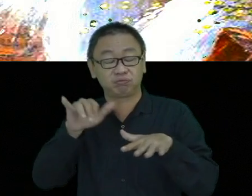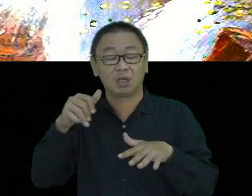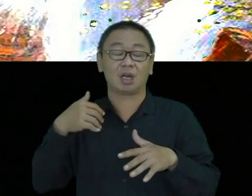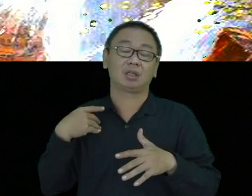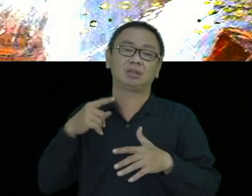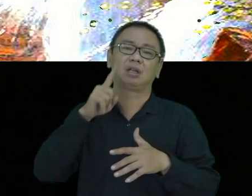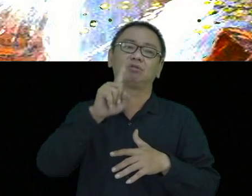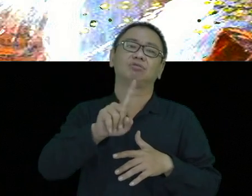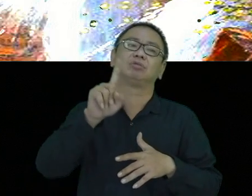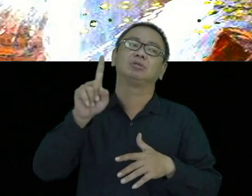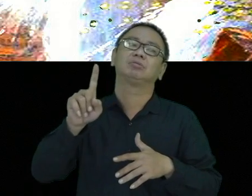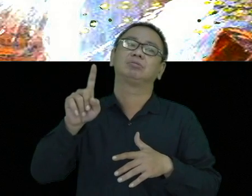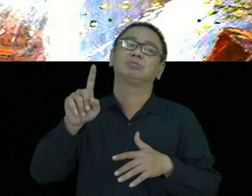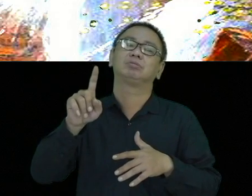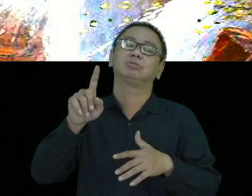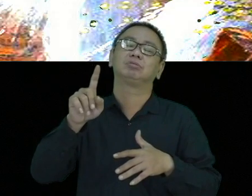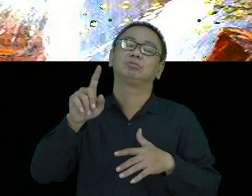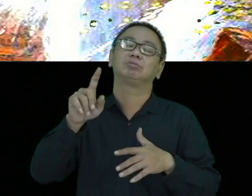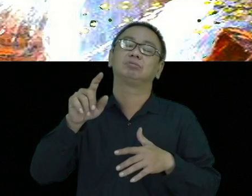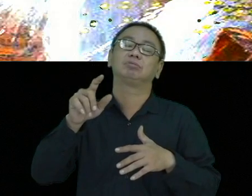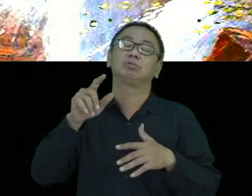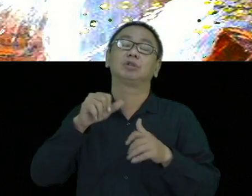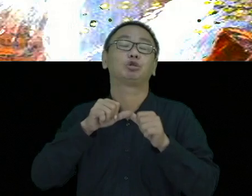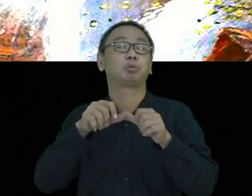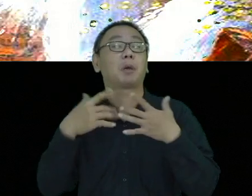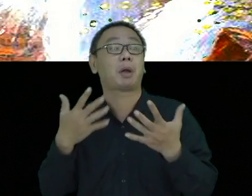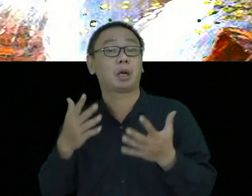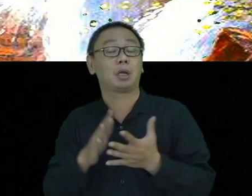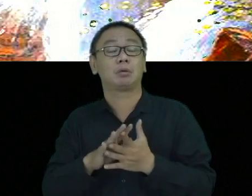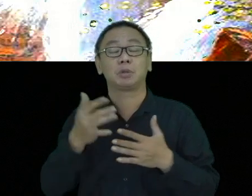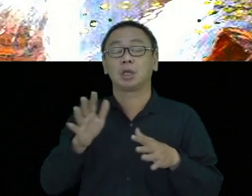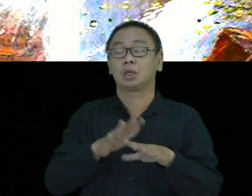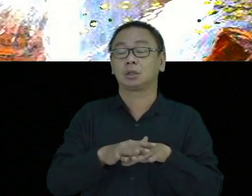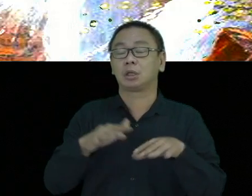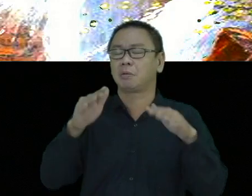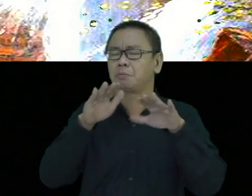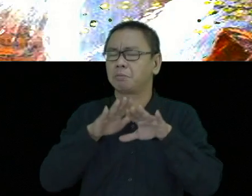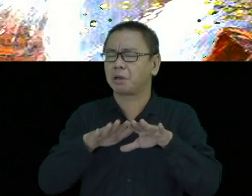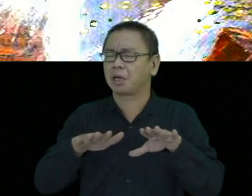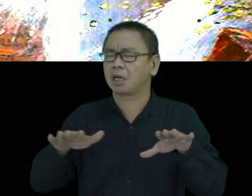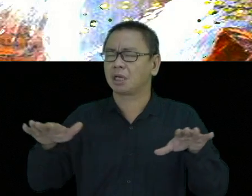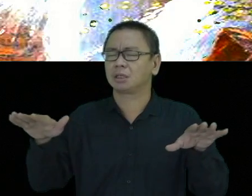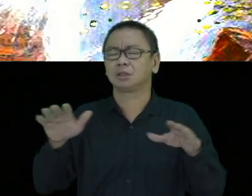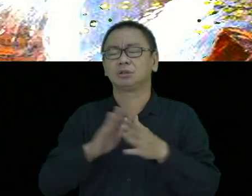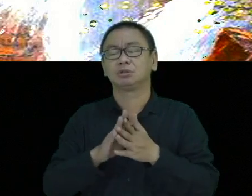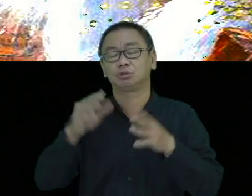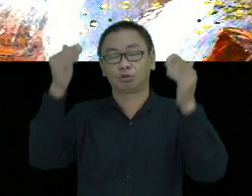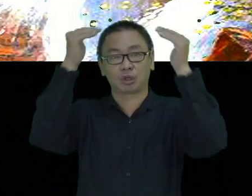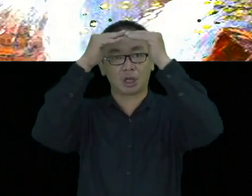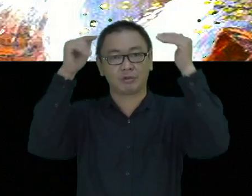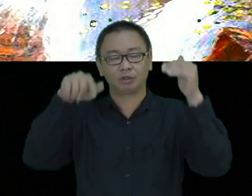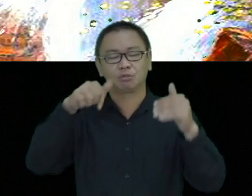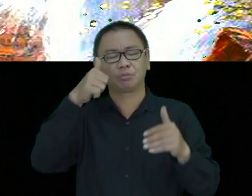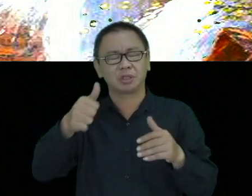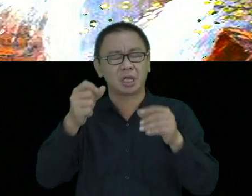Lalu bagaimana supaya damai yang surgawi itu bisa nyata, saudara, di dalam kehidupan kita?